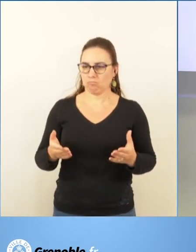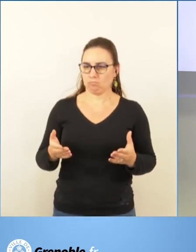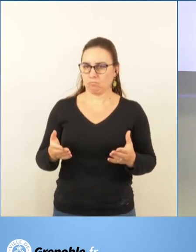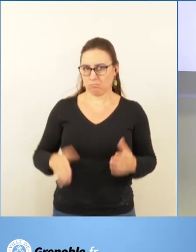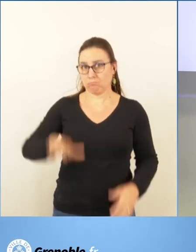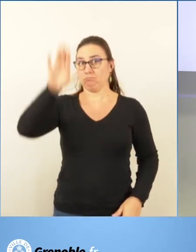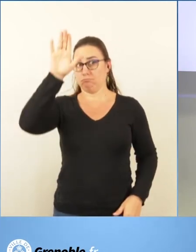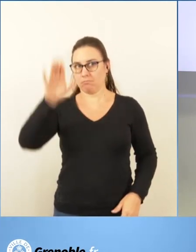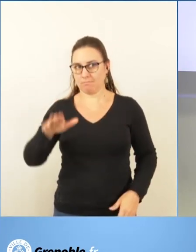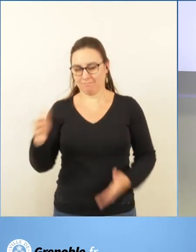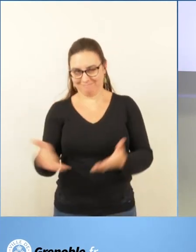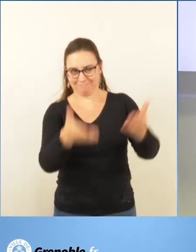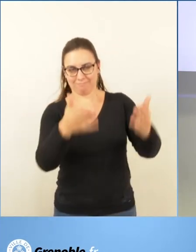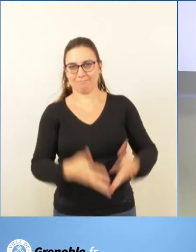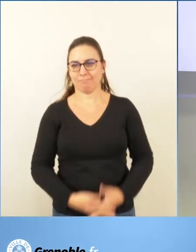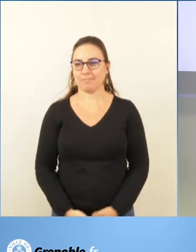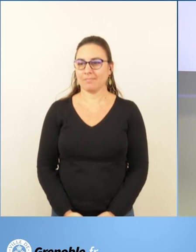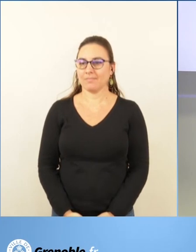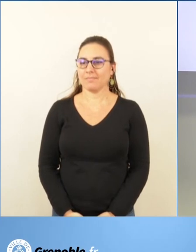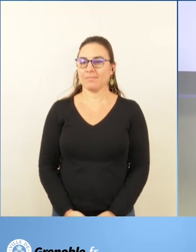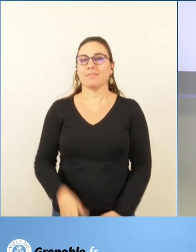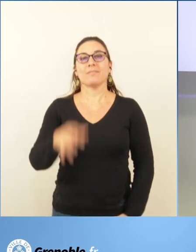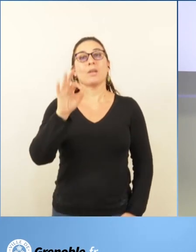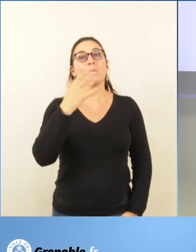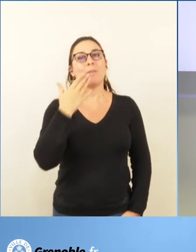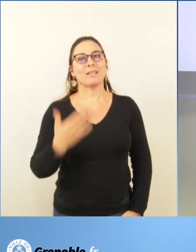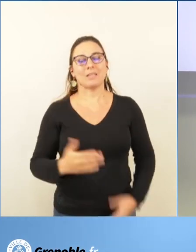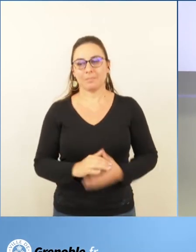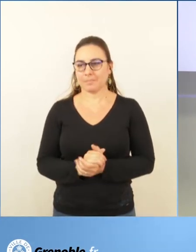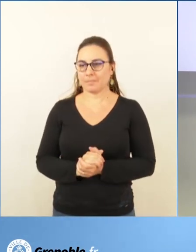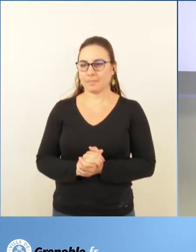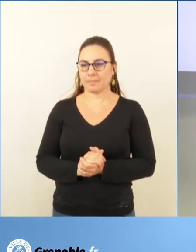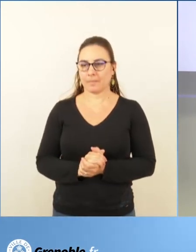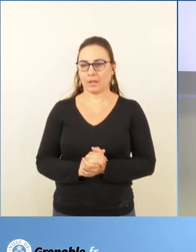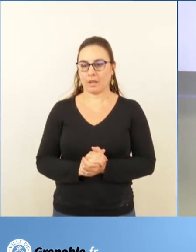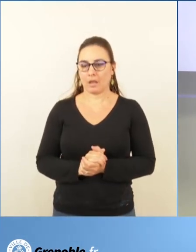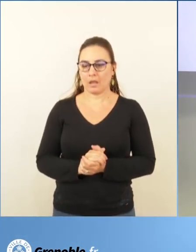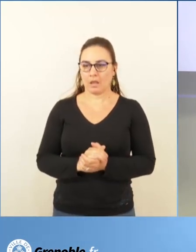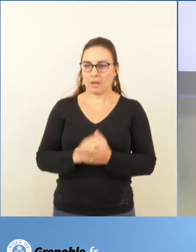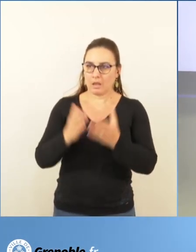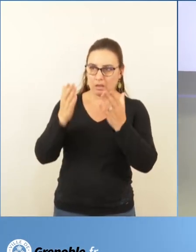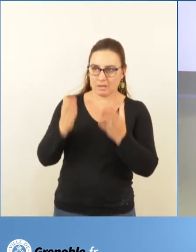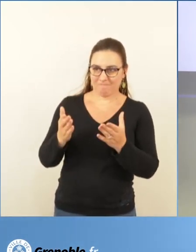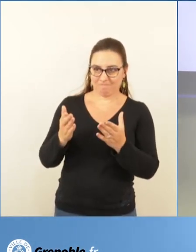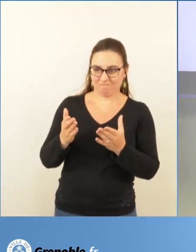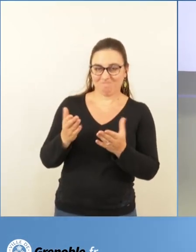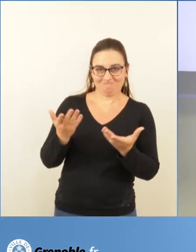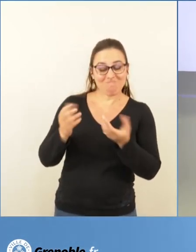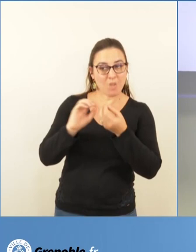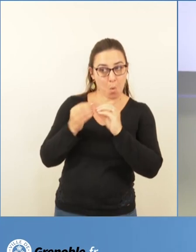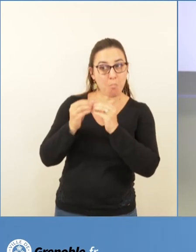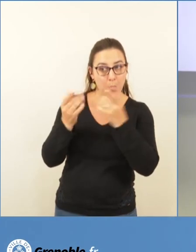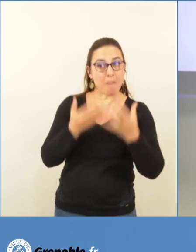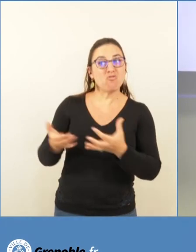levez les mains madame vous avez la parole oui merci vous avez un petit problème sur les chiffres concernant vos